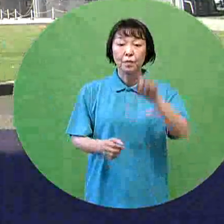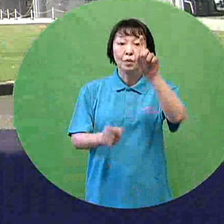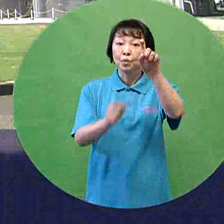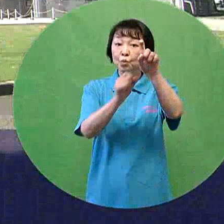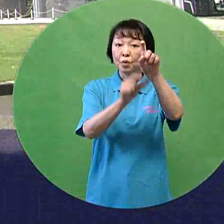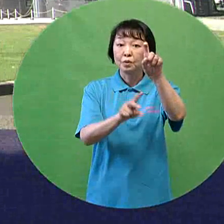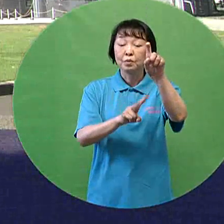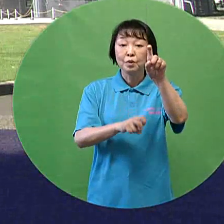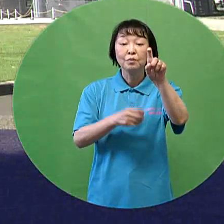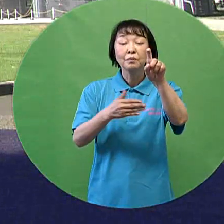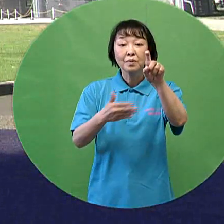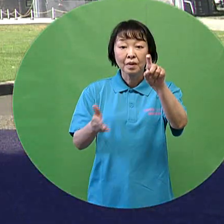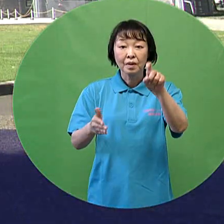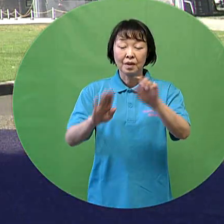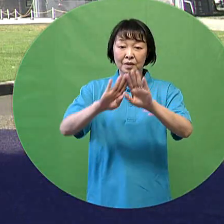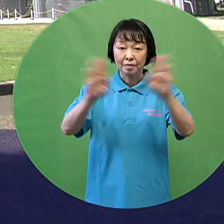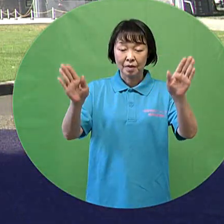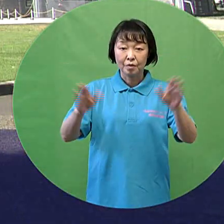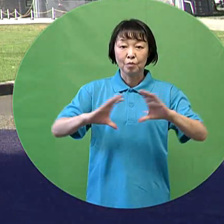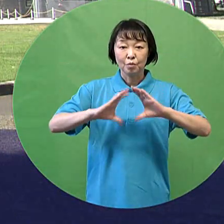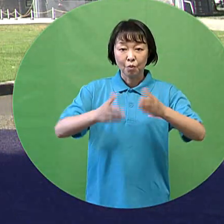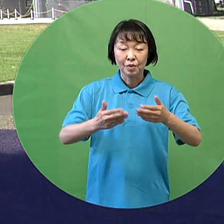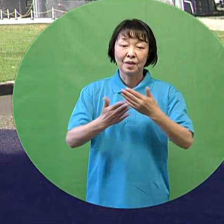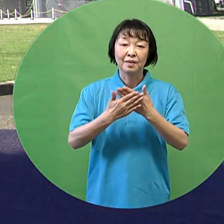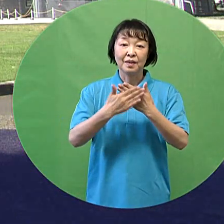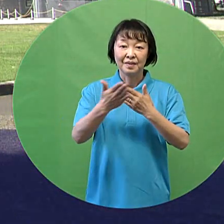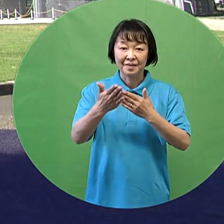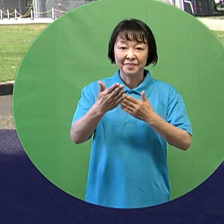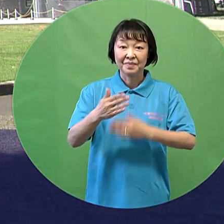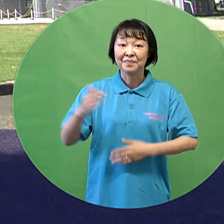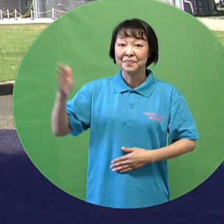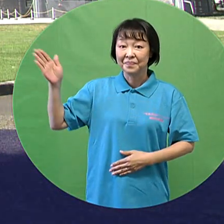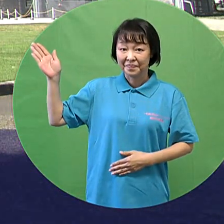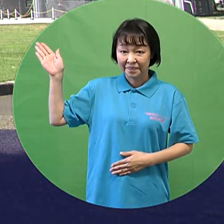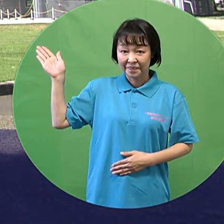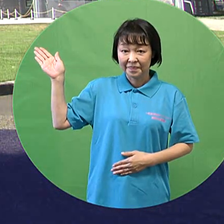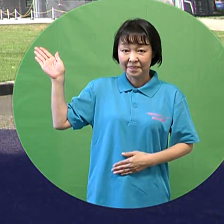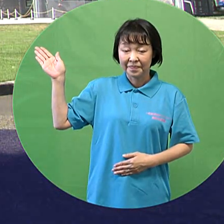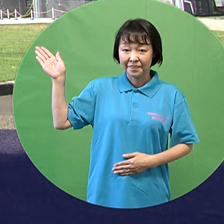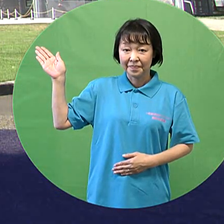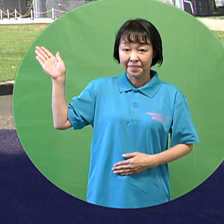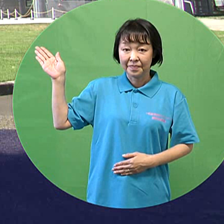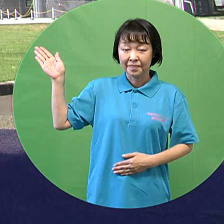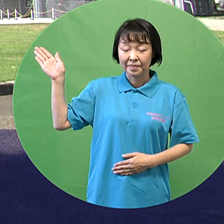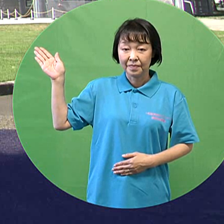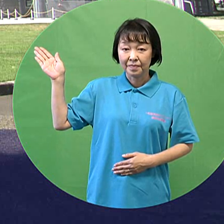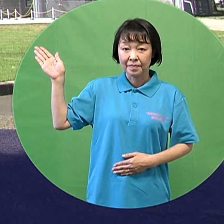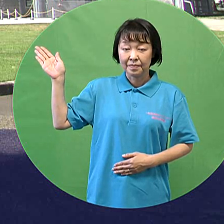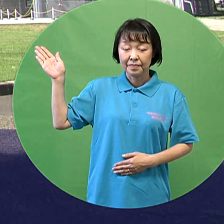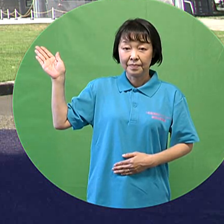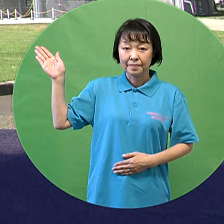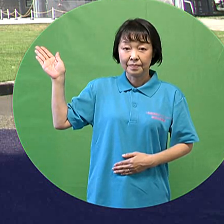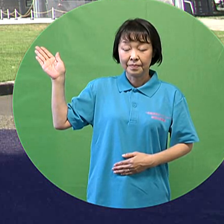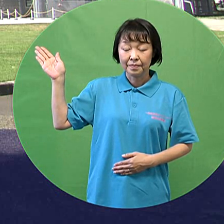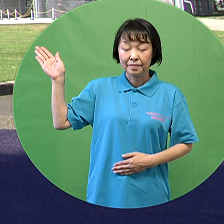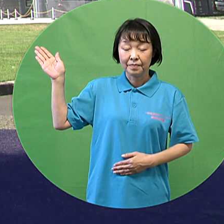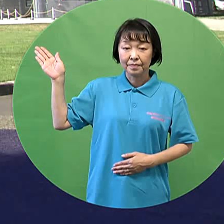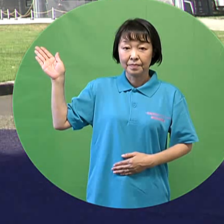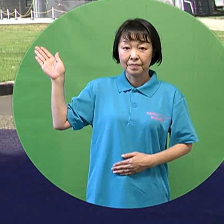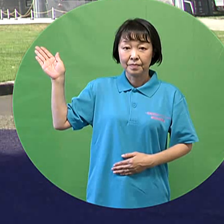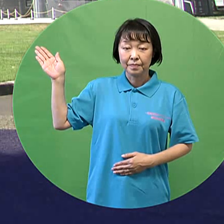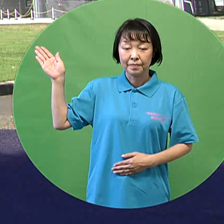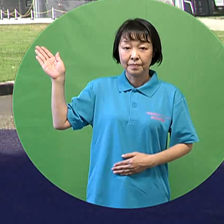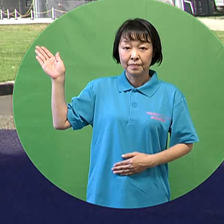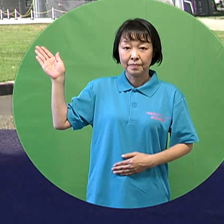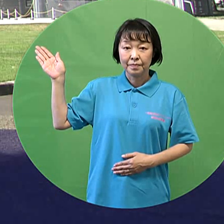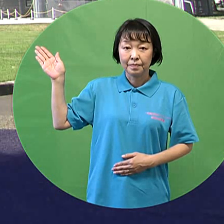10月20日からはスポーツクライミングの国際大会 IFSC クライミングワールドカップボル